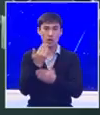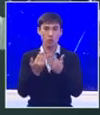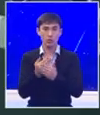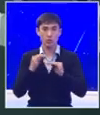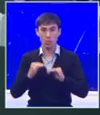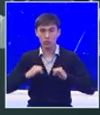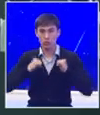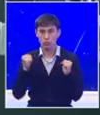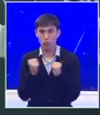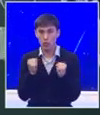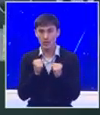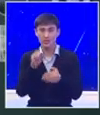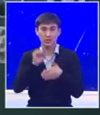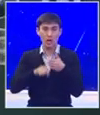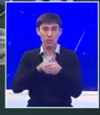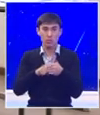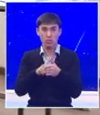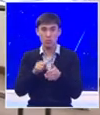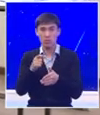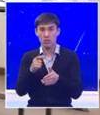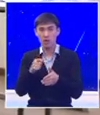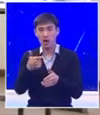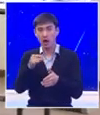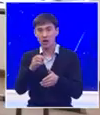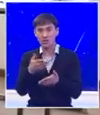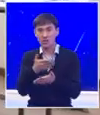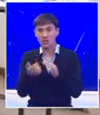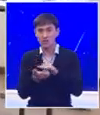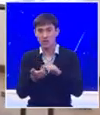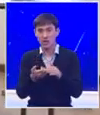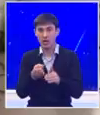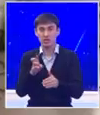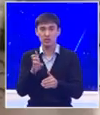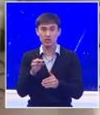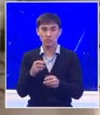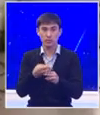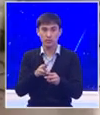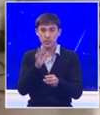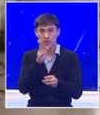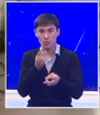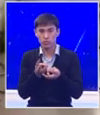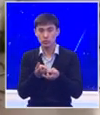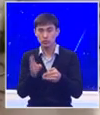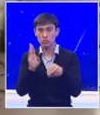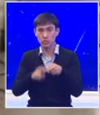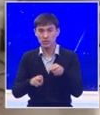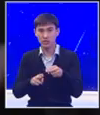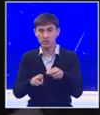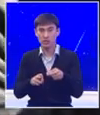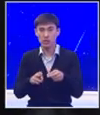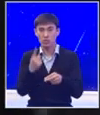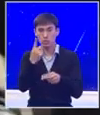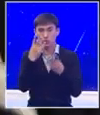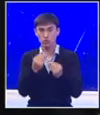балалар тоңады. Оның себебі сұйық отынның жетіспеушілігі. Берілген жанар жағармайды жылыту маусымының соңына дейін жеткізу үшін